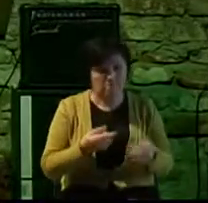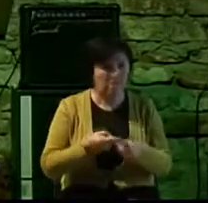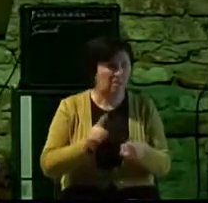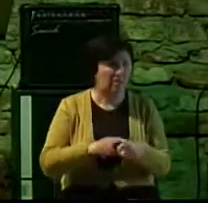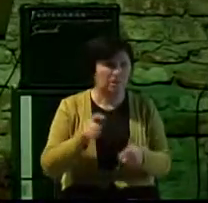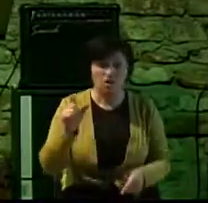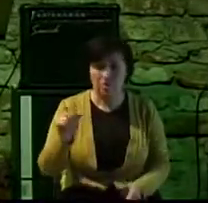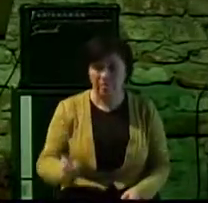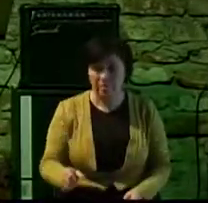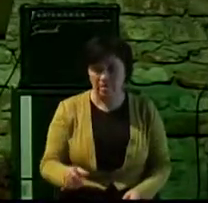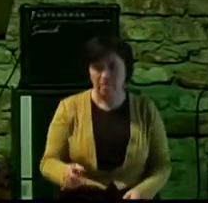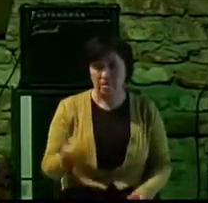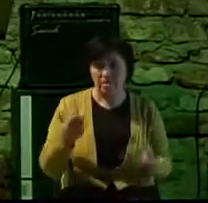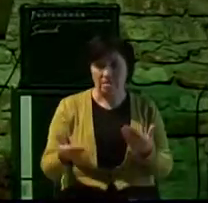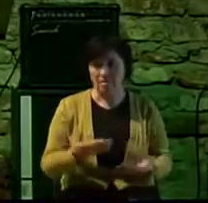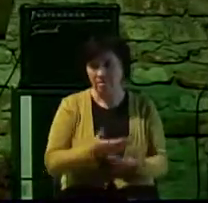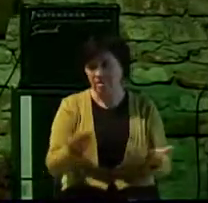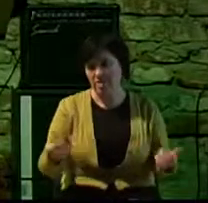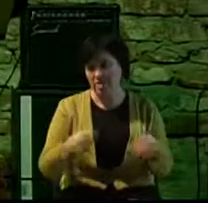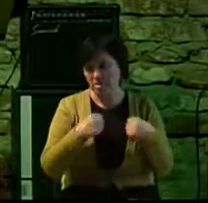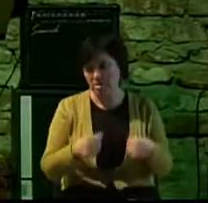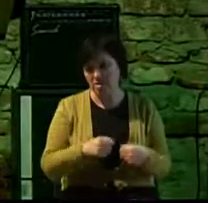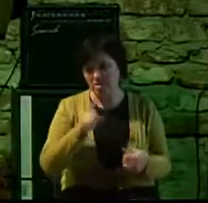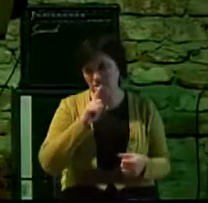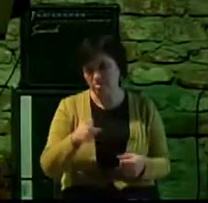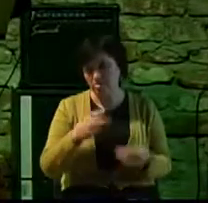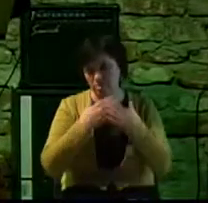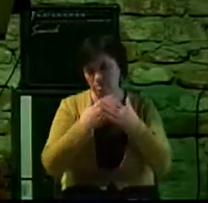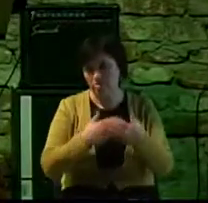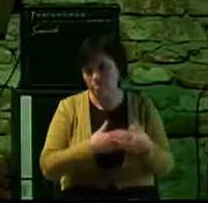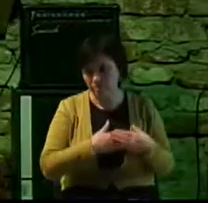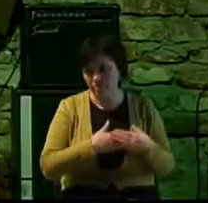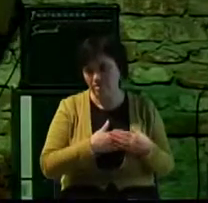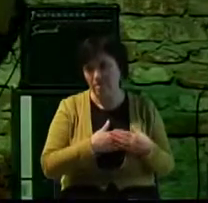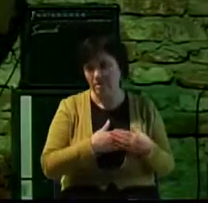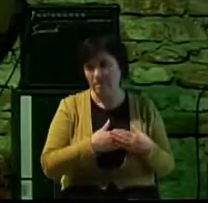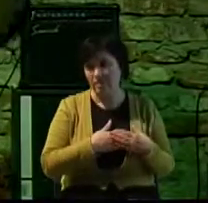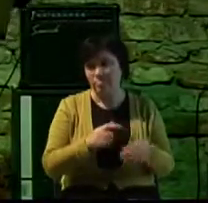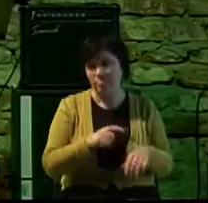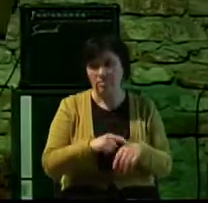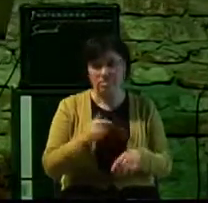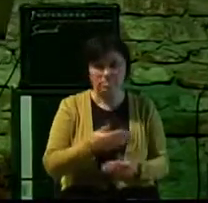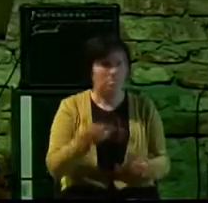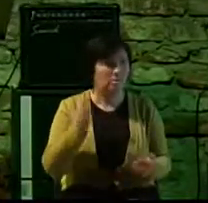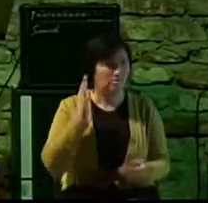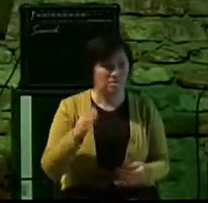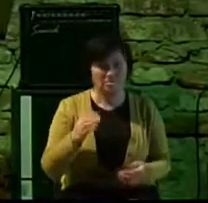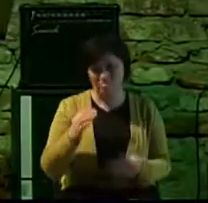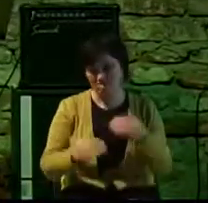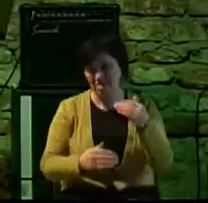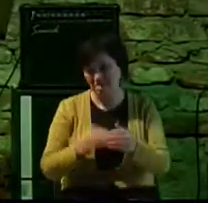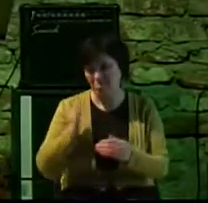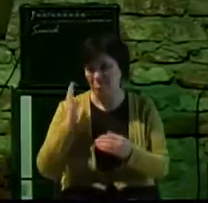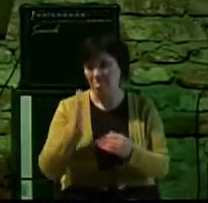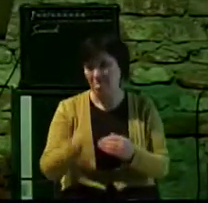человека. Если же в нашем сердце не будет любви и сострадания, то мы будем проходить мимо.